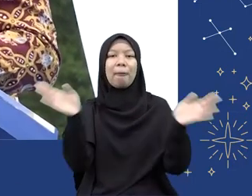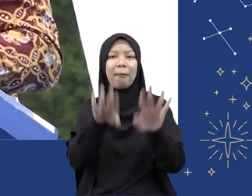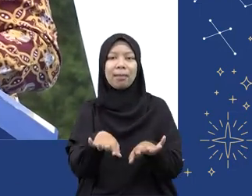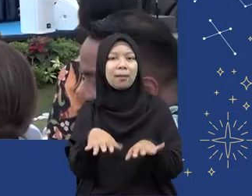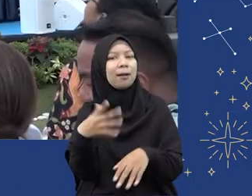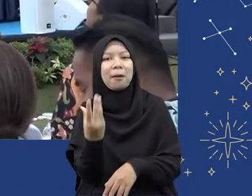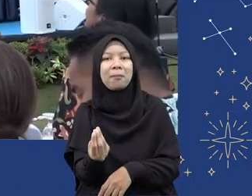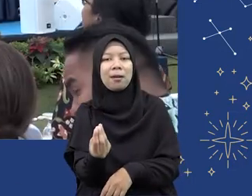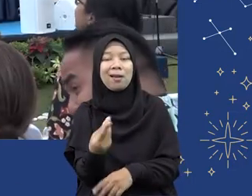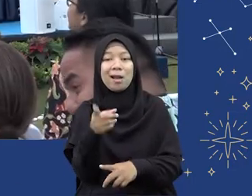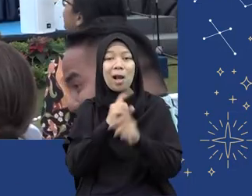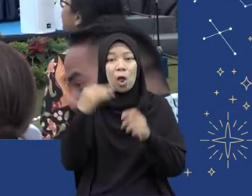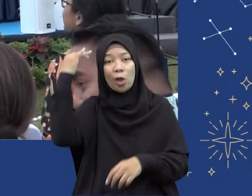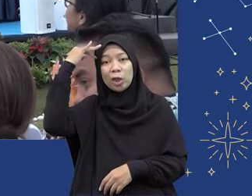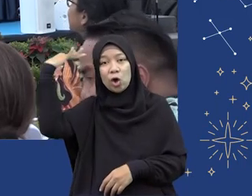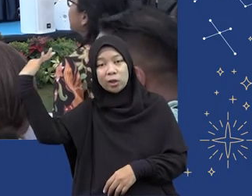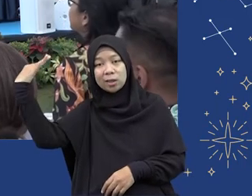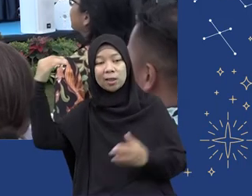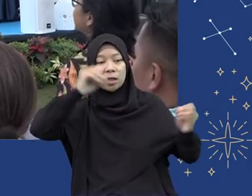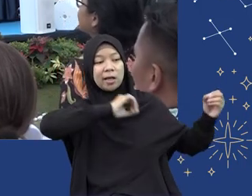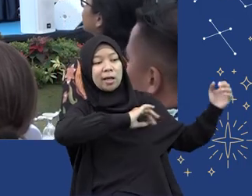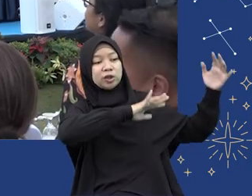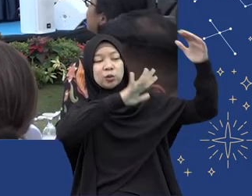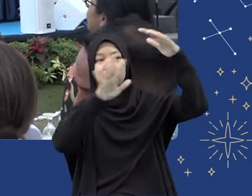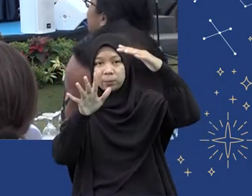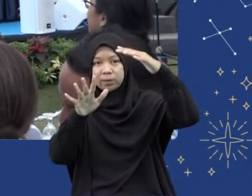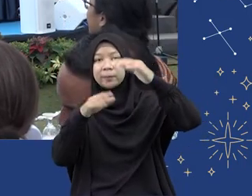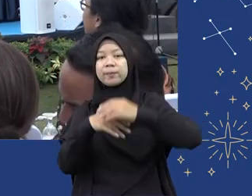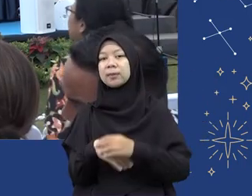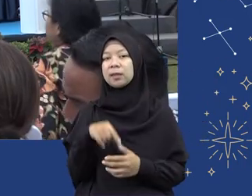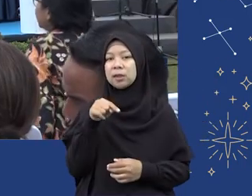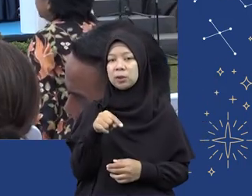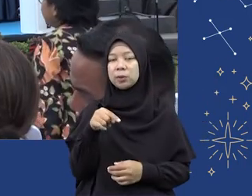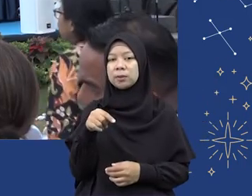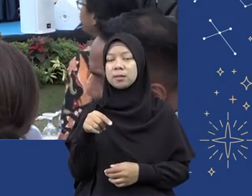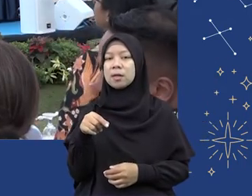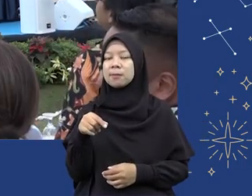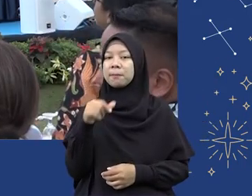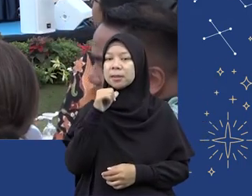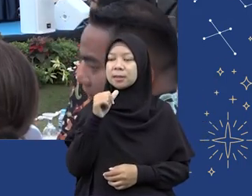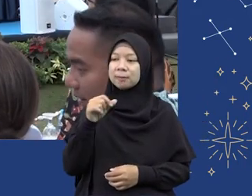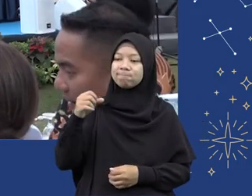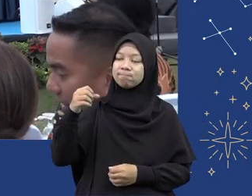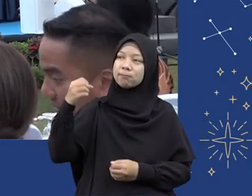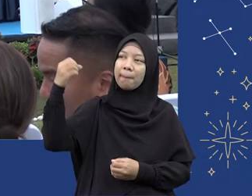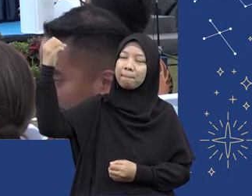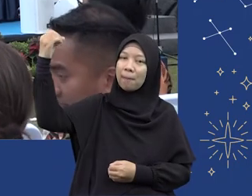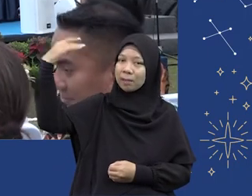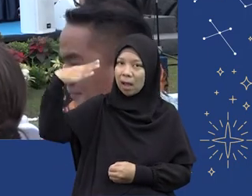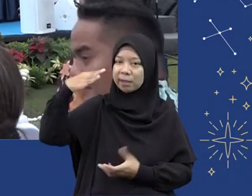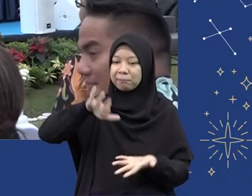kalau pakai teori astronomi Pak matahari meninggal dunianya 8 miliar tahun